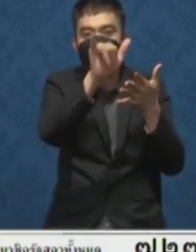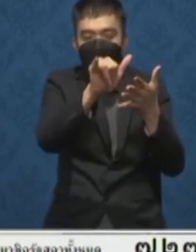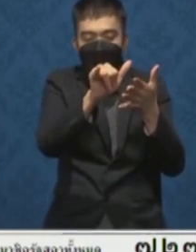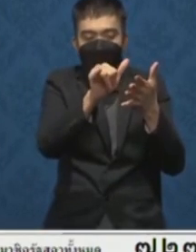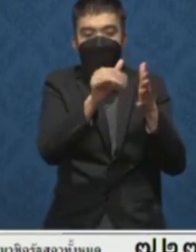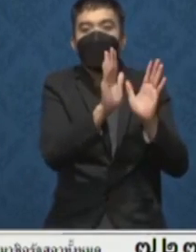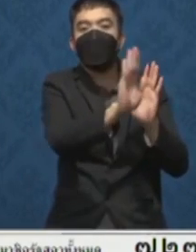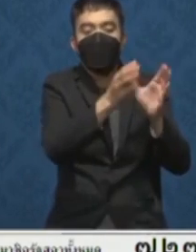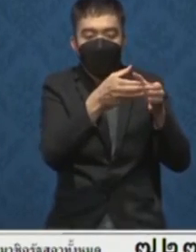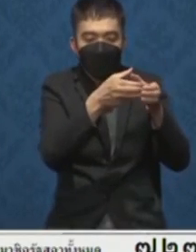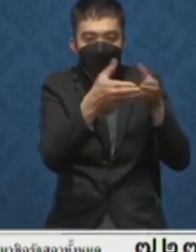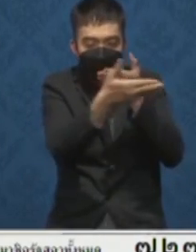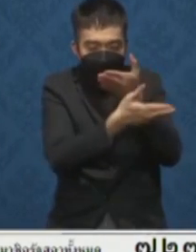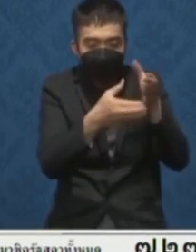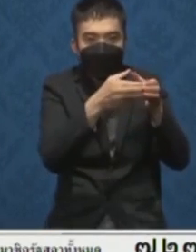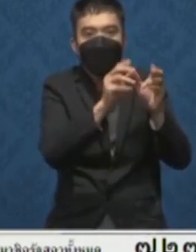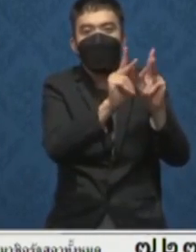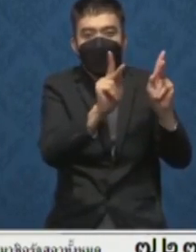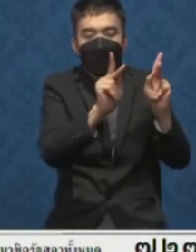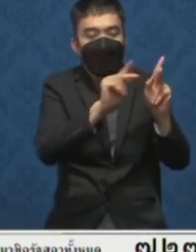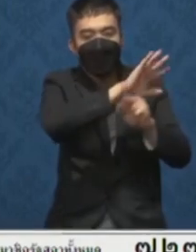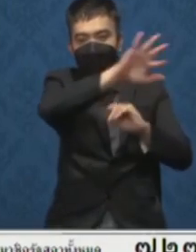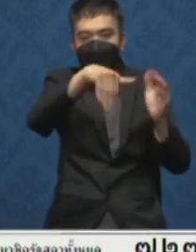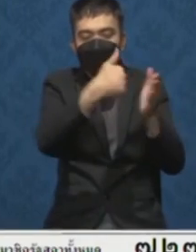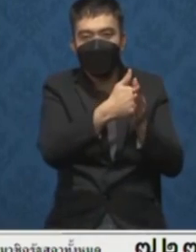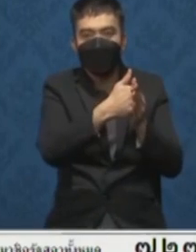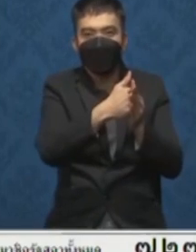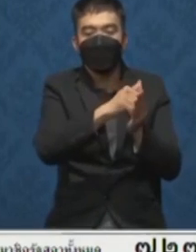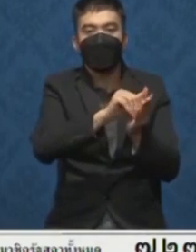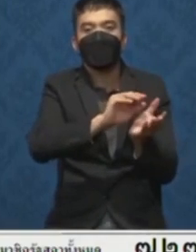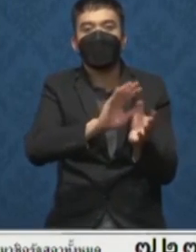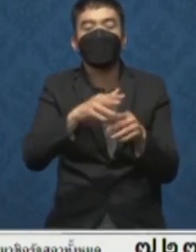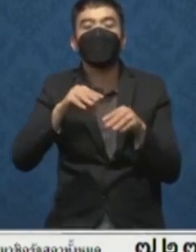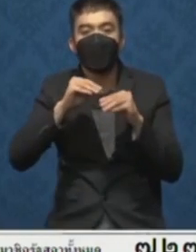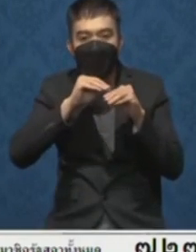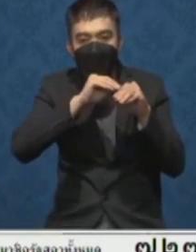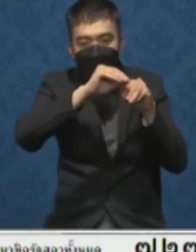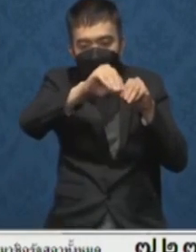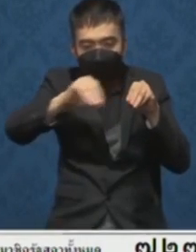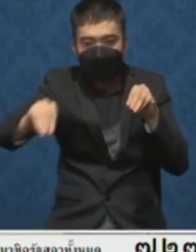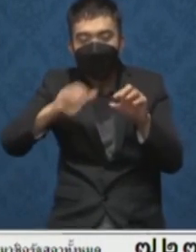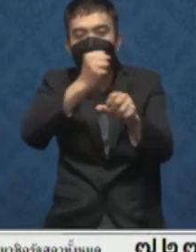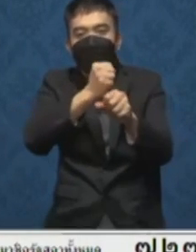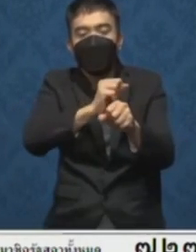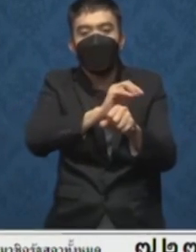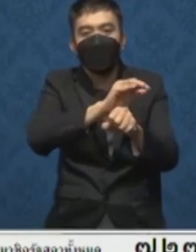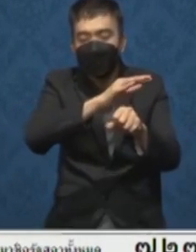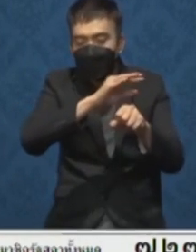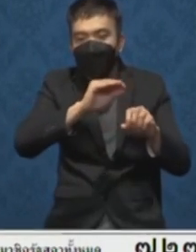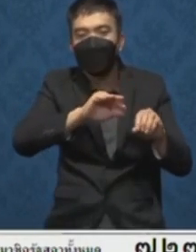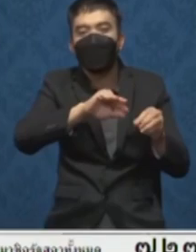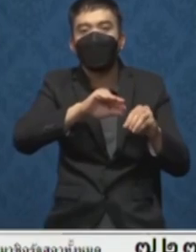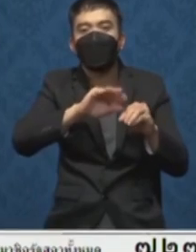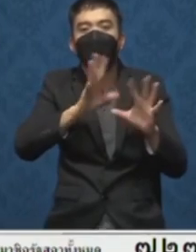ทงหมดมัจะสลายตัวลงไปอยู่ในภารกิของหน่วยงานตามปกติมันจะสลายตัว